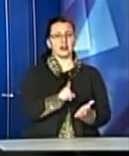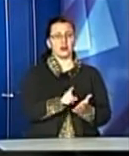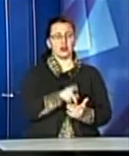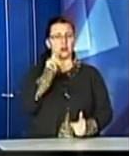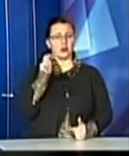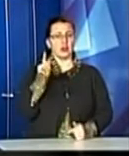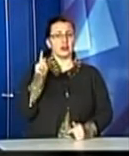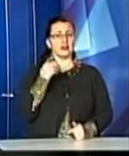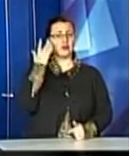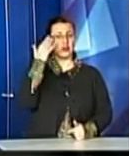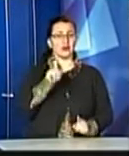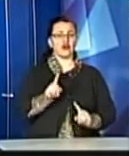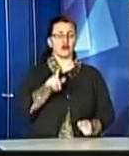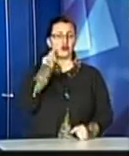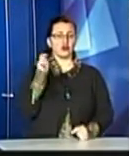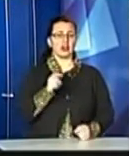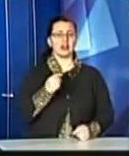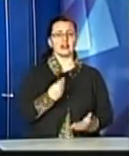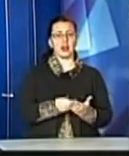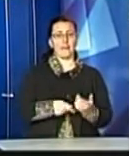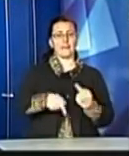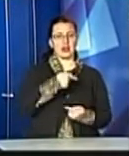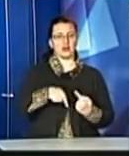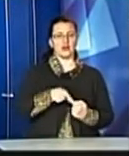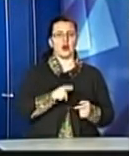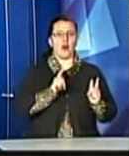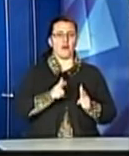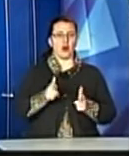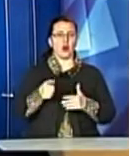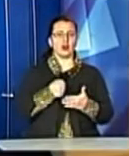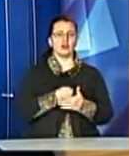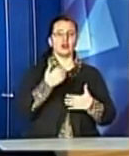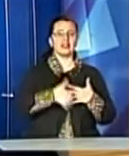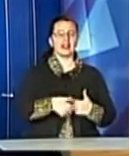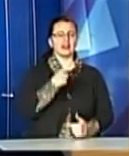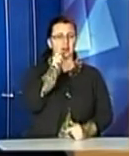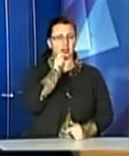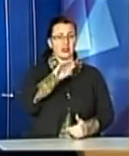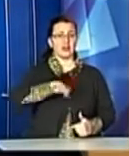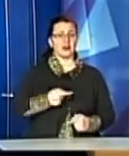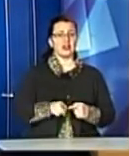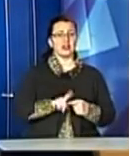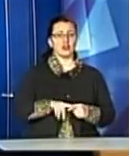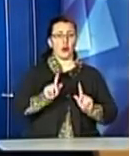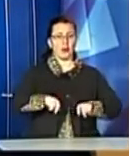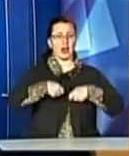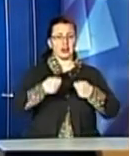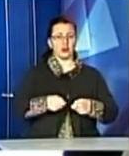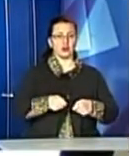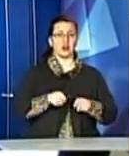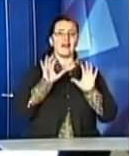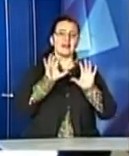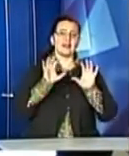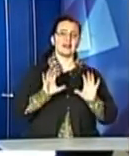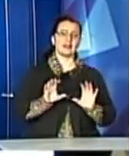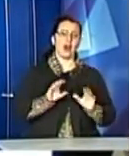Там сподіваються, що з українським бізнесом його остаточно узгодять вже до середини квітня, після чого передадуть законодавчій і виконавчій